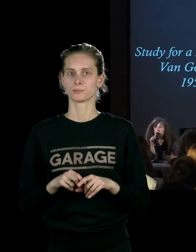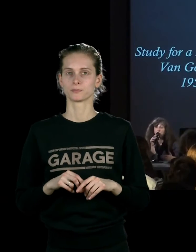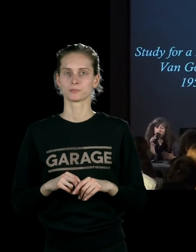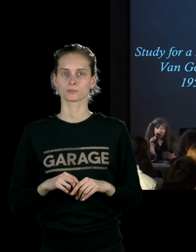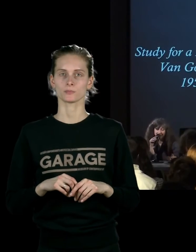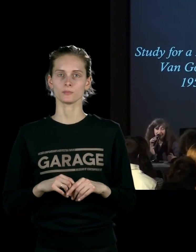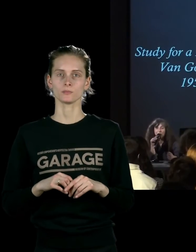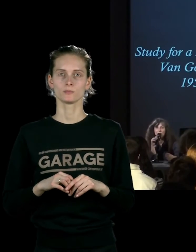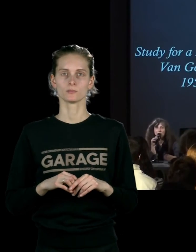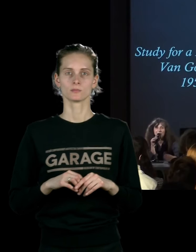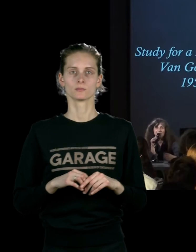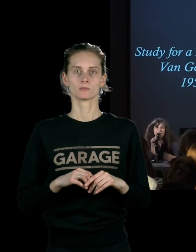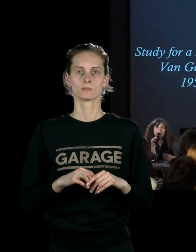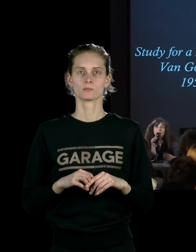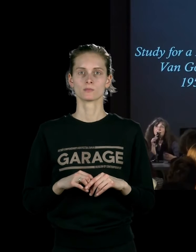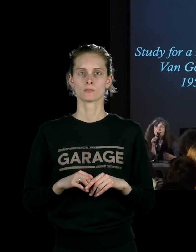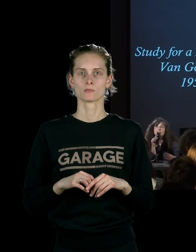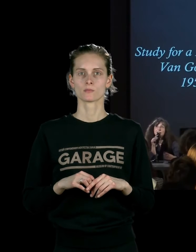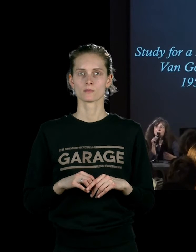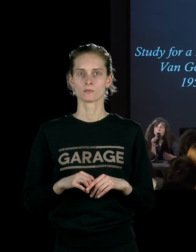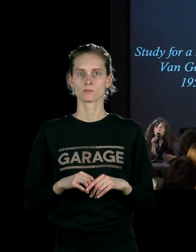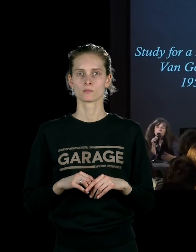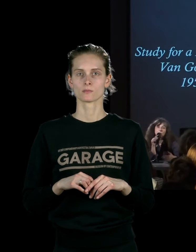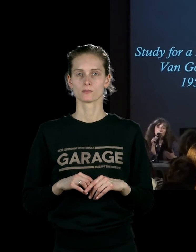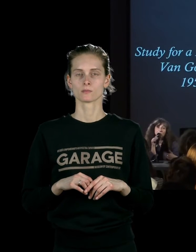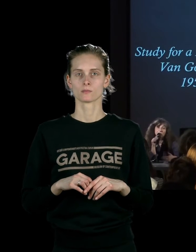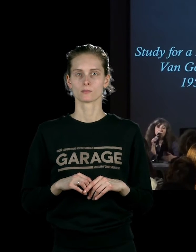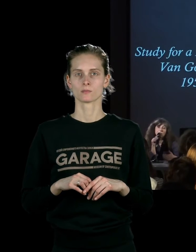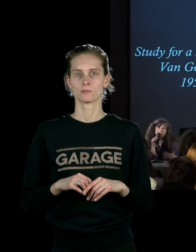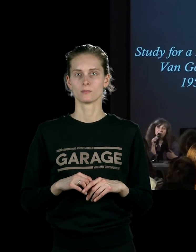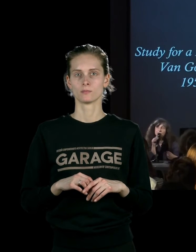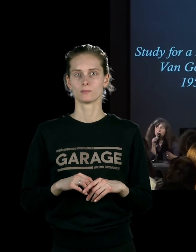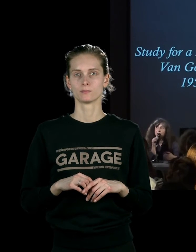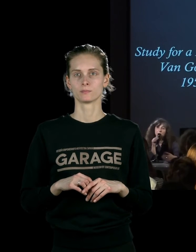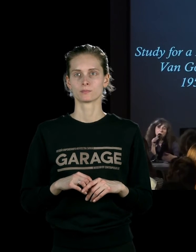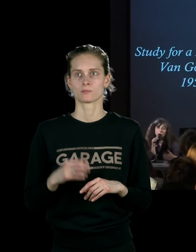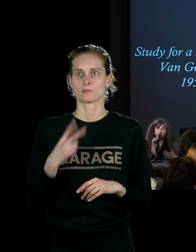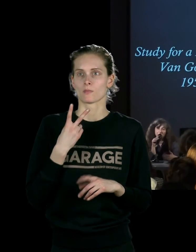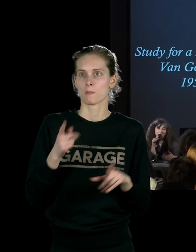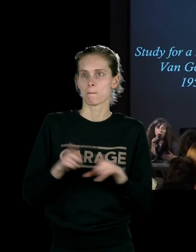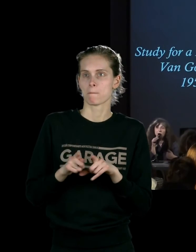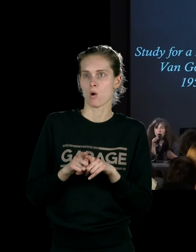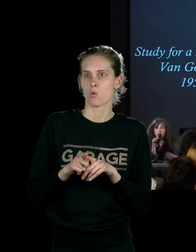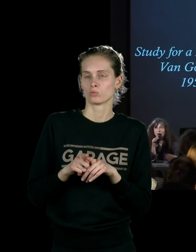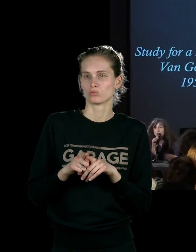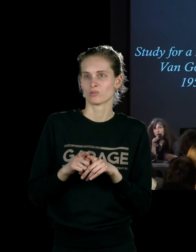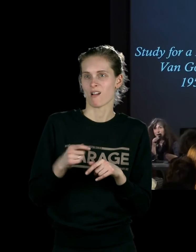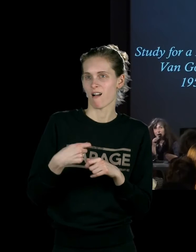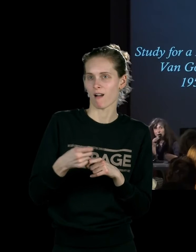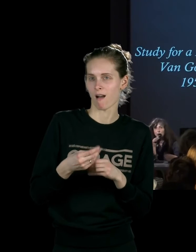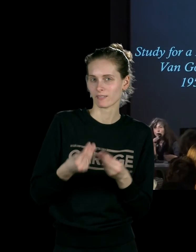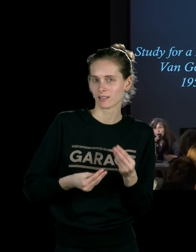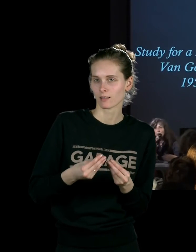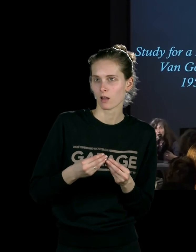концов, дает сюжет картины, и при этом как бы азартная игра, как, причем он любил именно